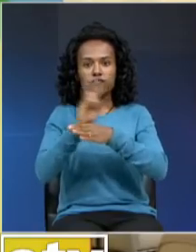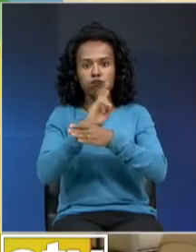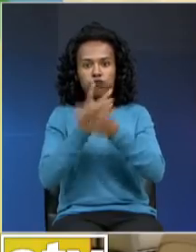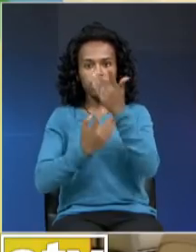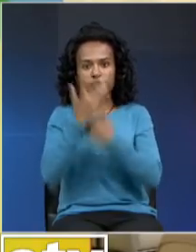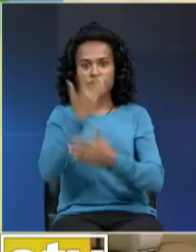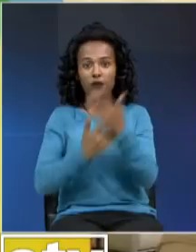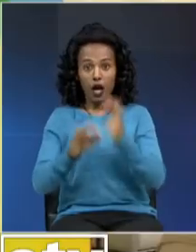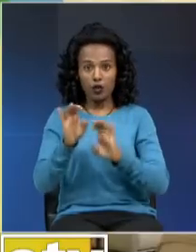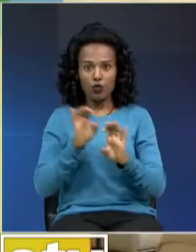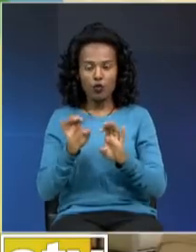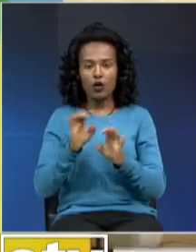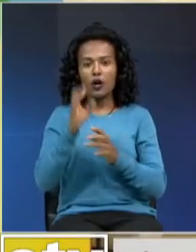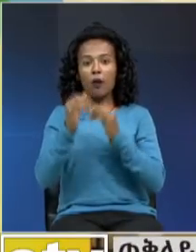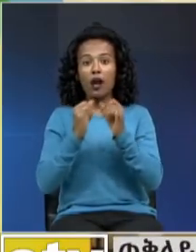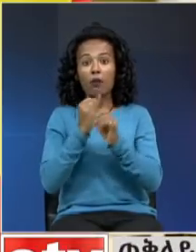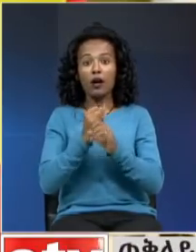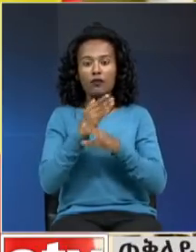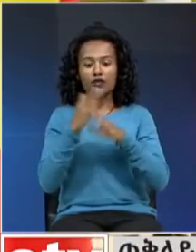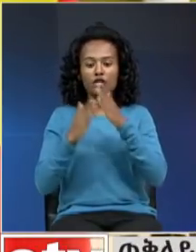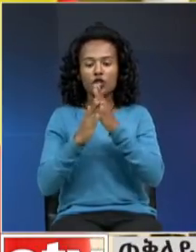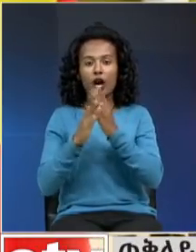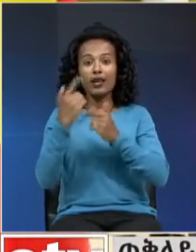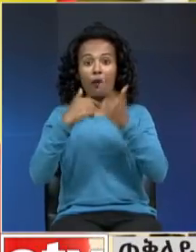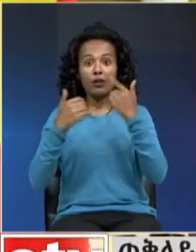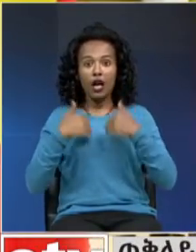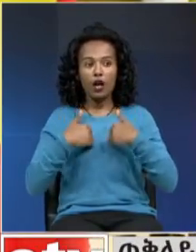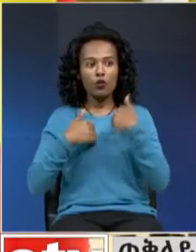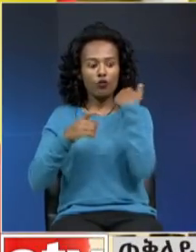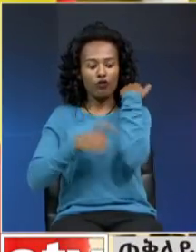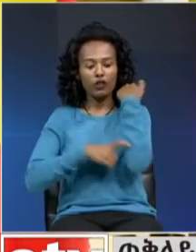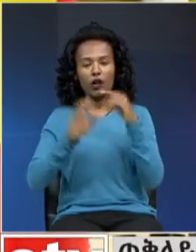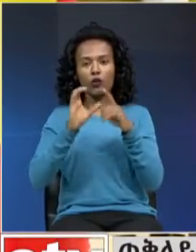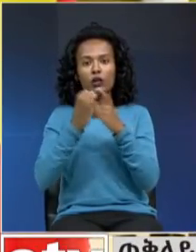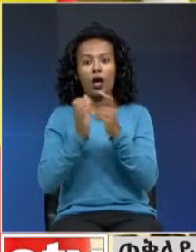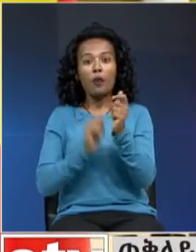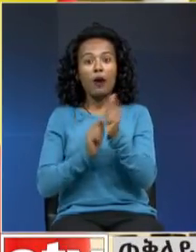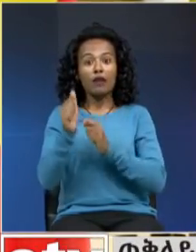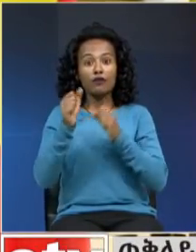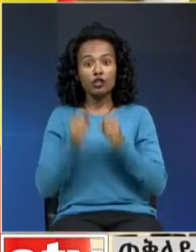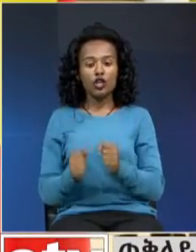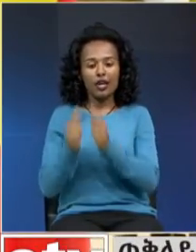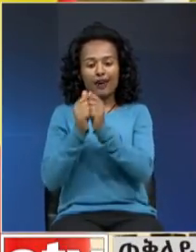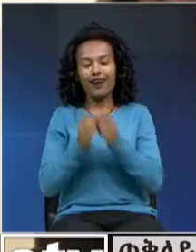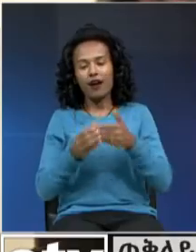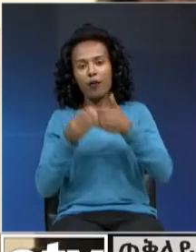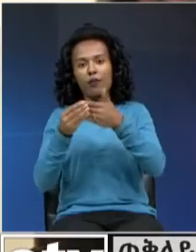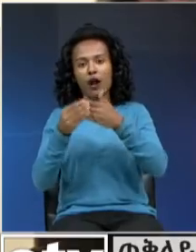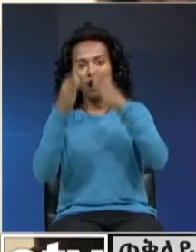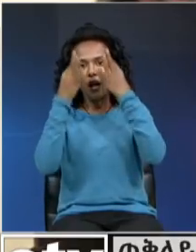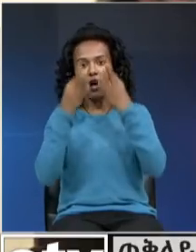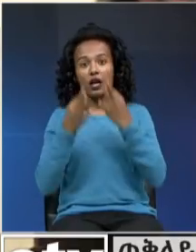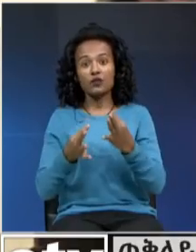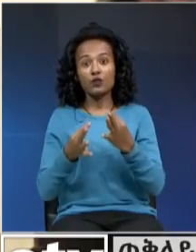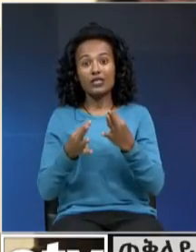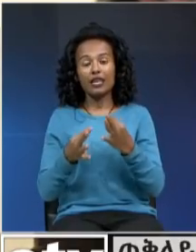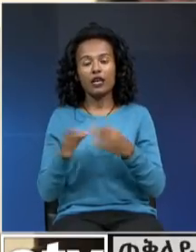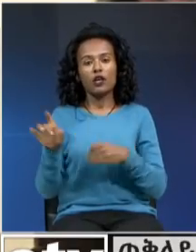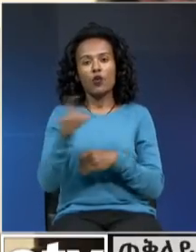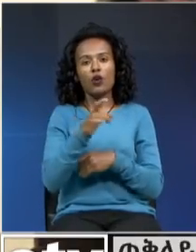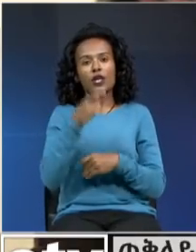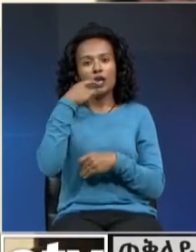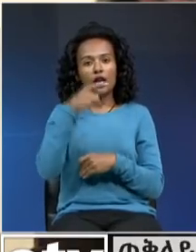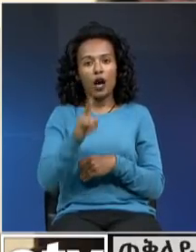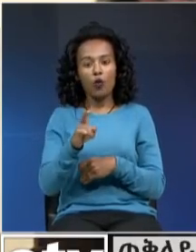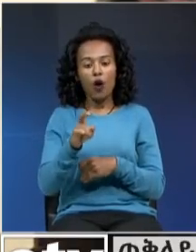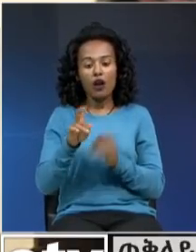ውይይት አካሄዱ። በዓለም አቀፍ ደረጃ እያስከተለ የሚገኘውን ፈታኝ ሁኔታ ለመቋቋም እንዲቻል የጋራ አመራር እጅግ አስፈላጊ እንደሆነም ነው የተወያዩበት።